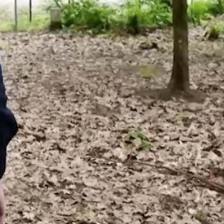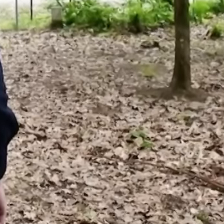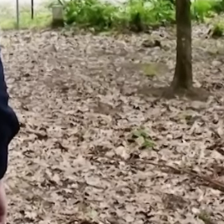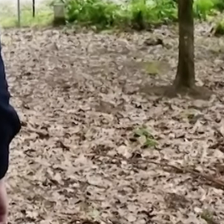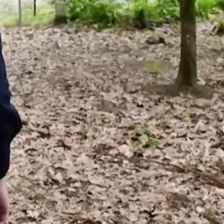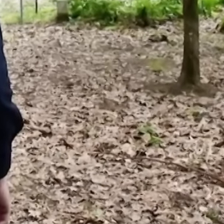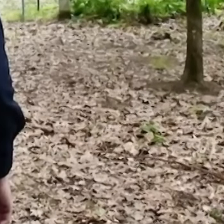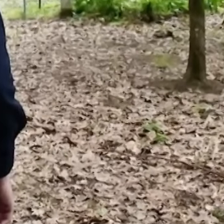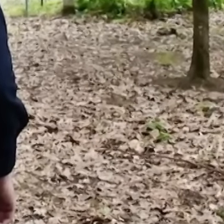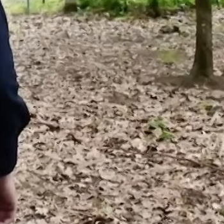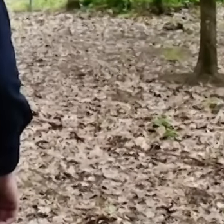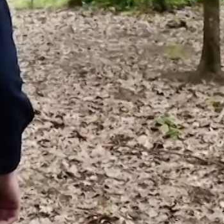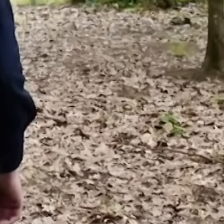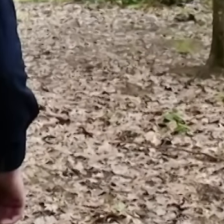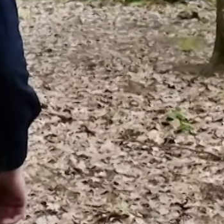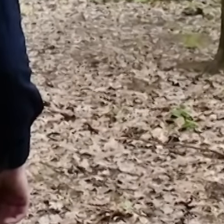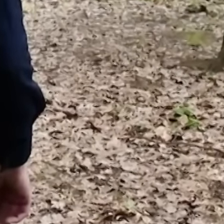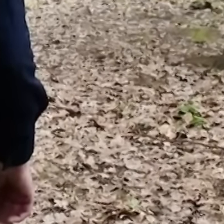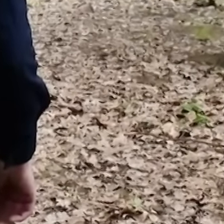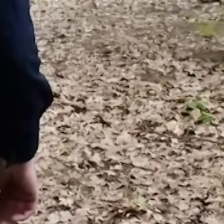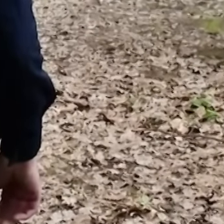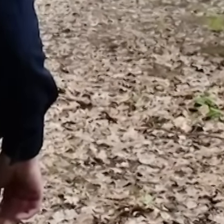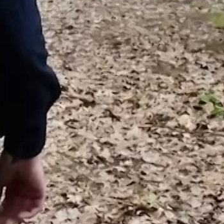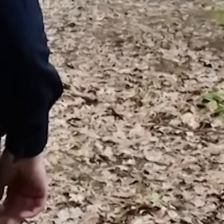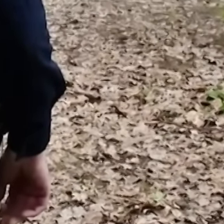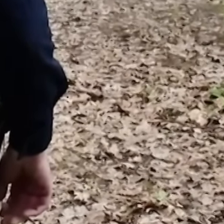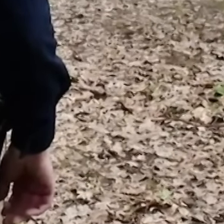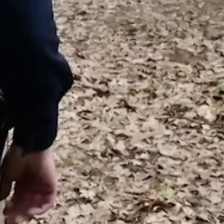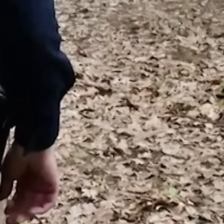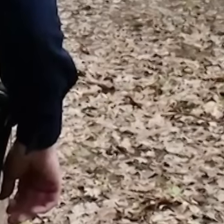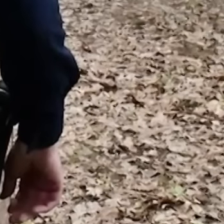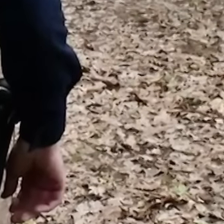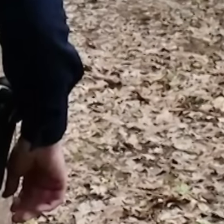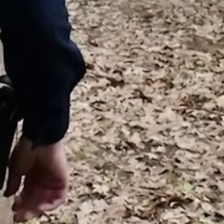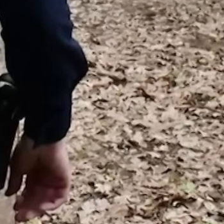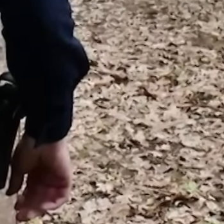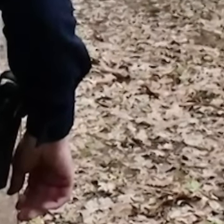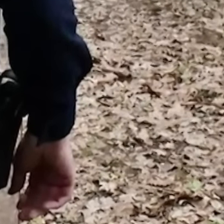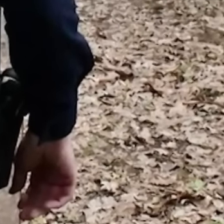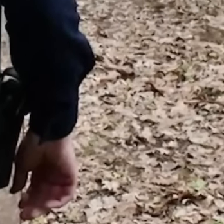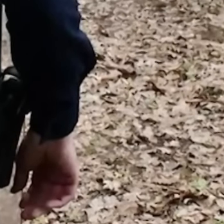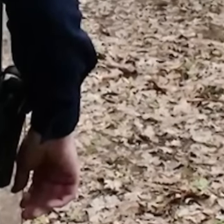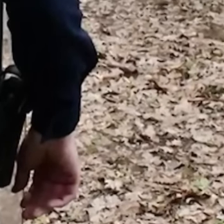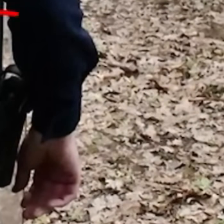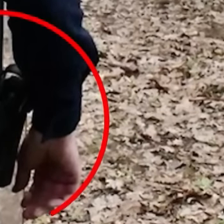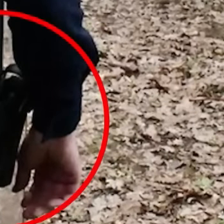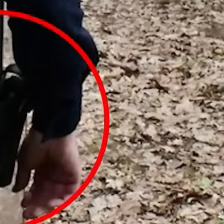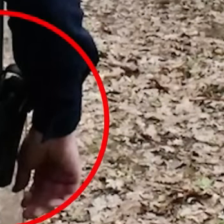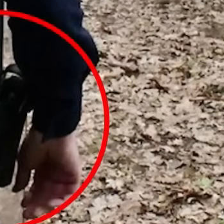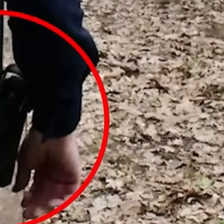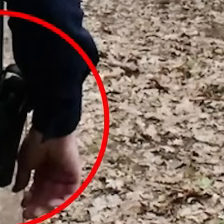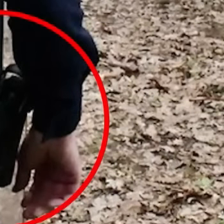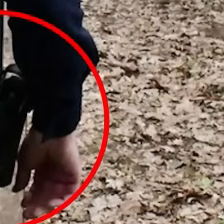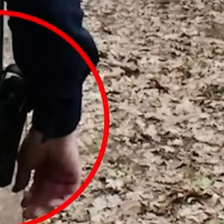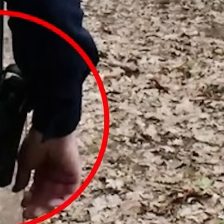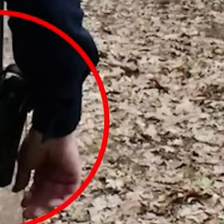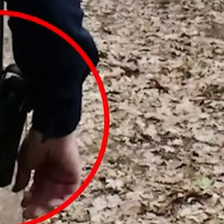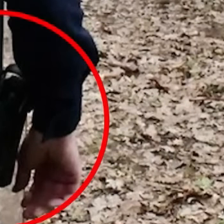Przecież proszę zwrócić uwagę, że nawet jak nie strzelają, no dlaczego nie mieli kamizelek? Dlaczego nie mieli kamizelek? Prawdopodobnie wiedzieli,